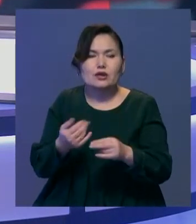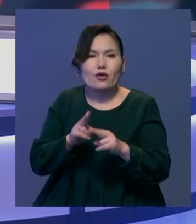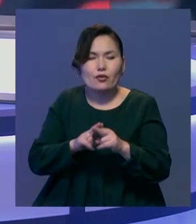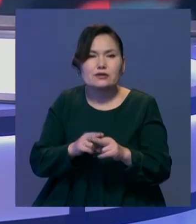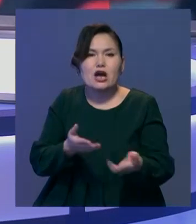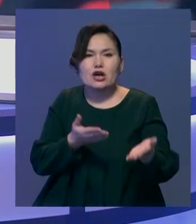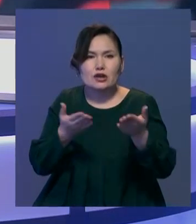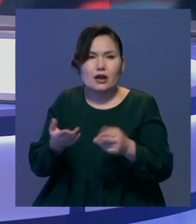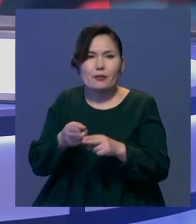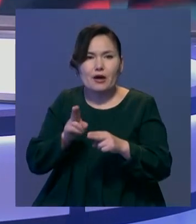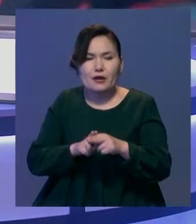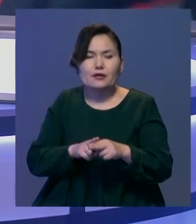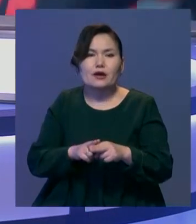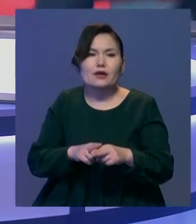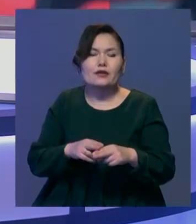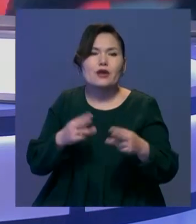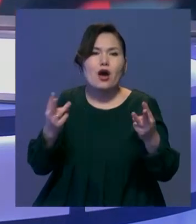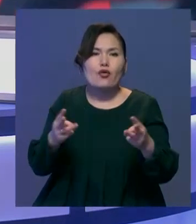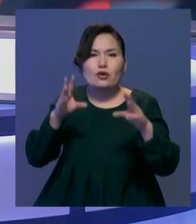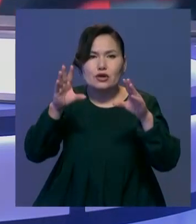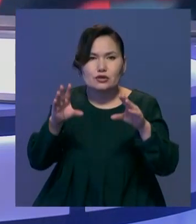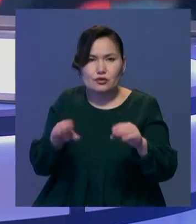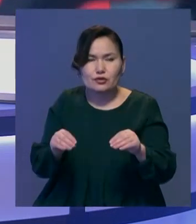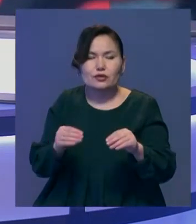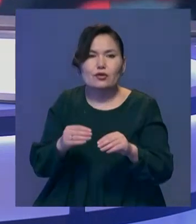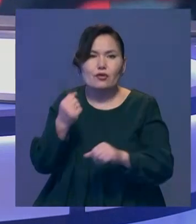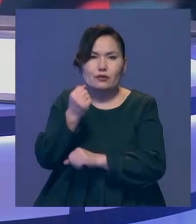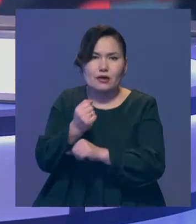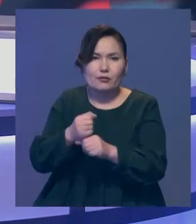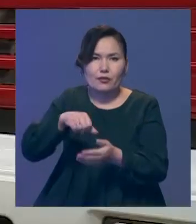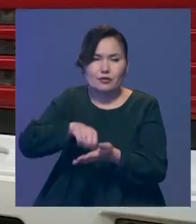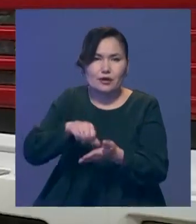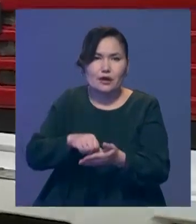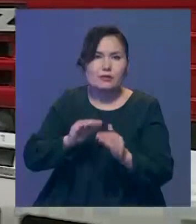өткізді. Игі бастамаға төтенше жағдайлар министрлігі мұрындық болды.